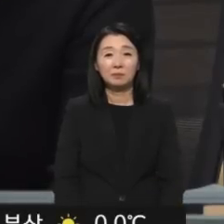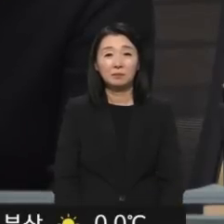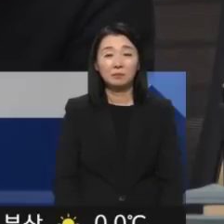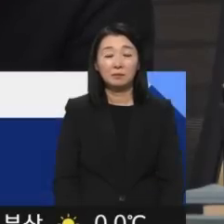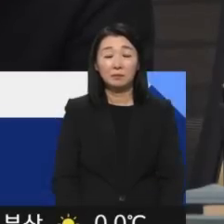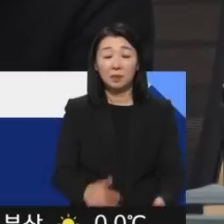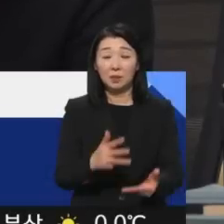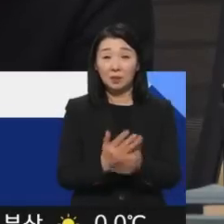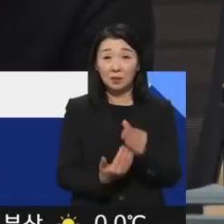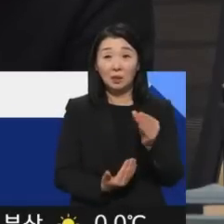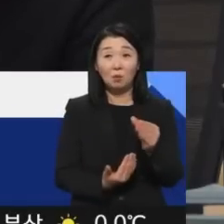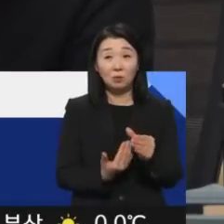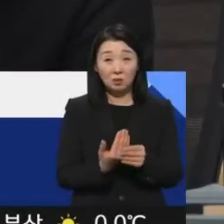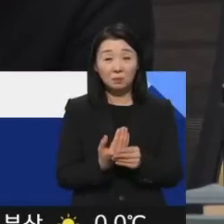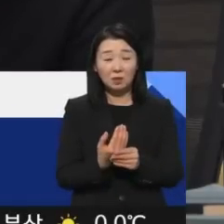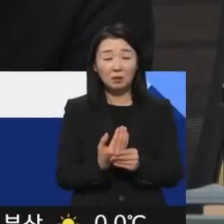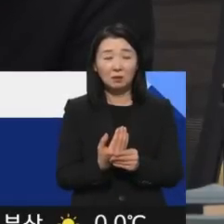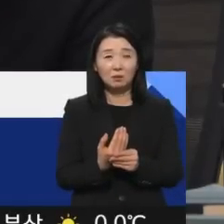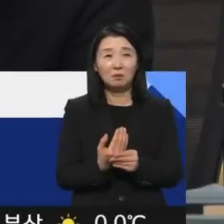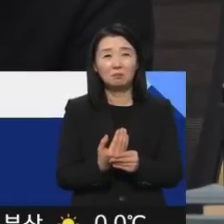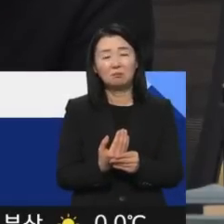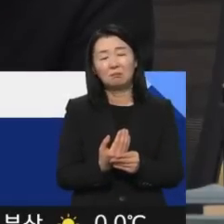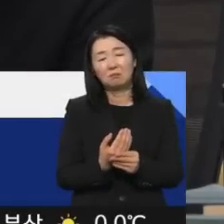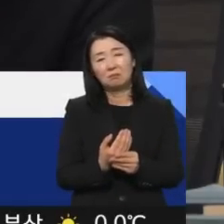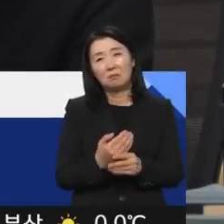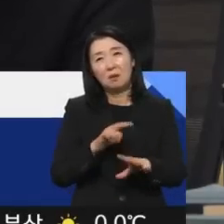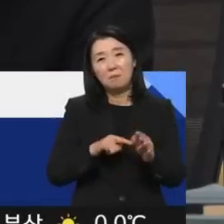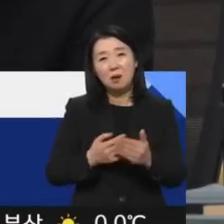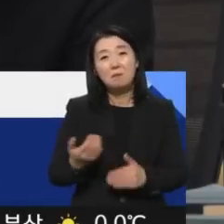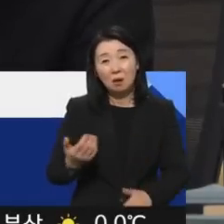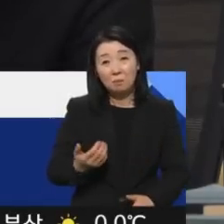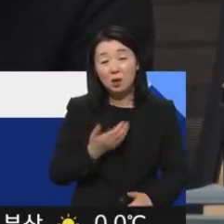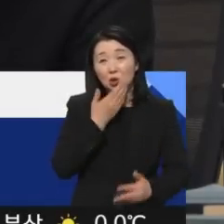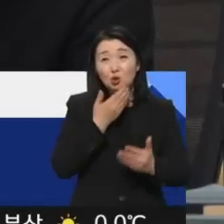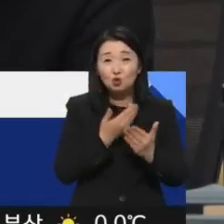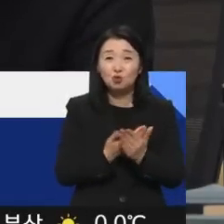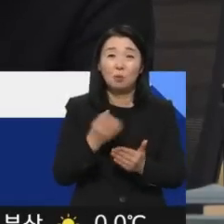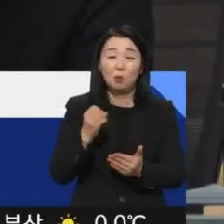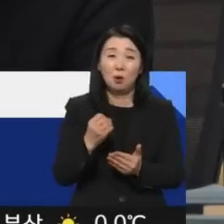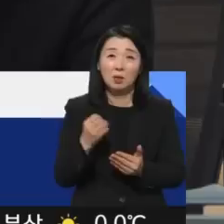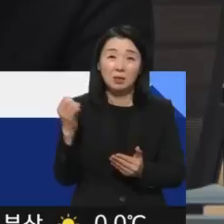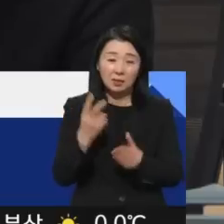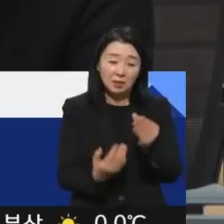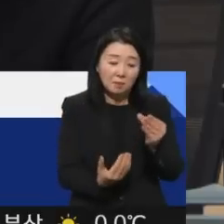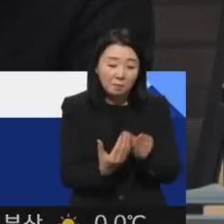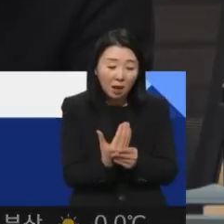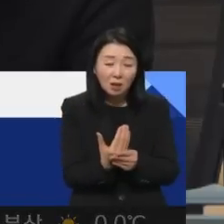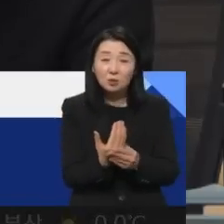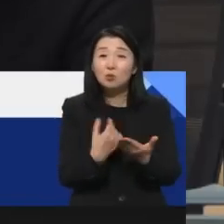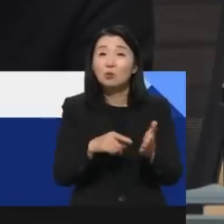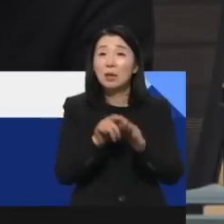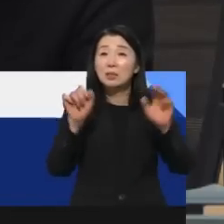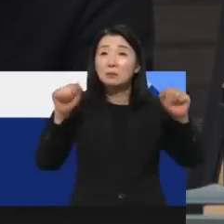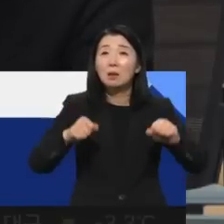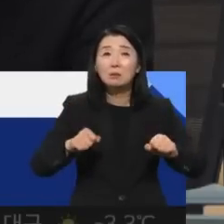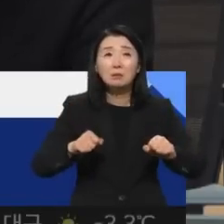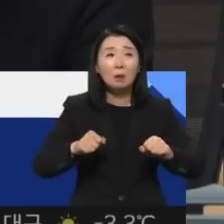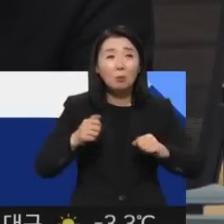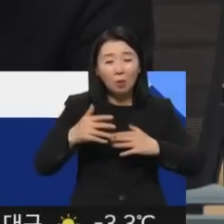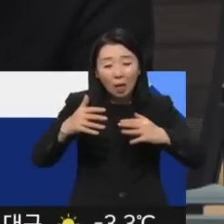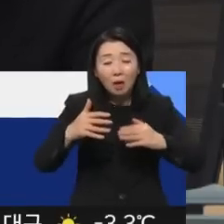이태원 참사라는 그런 아픈 사건에 대해서 제일 중요한 건 저는 재발 방지를 위한 시스템인데 아무것도 못하고 있지